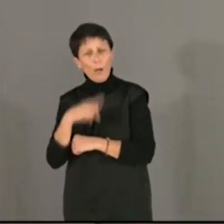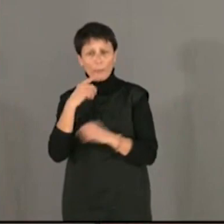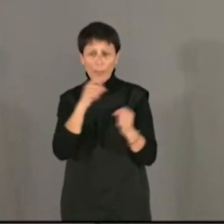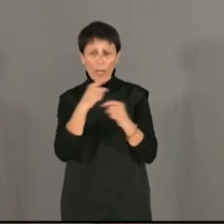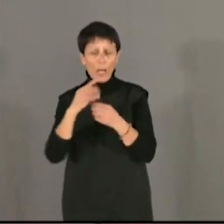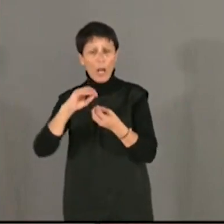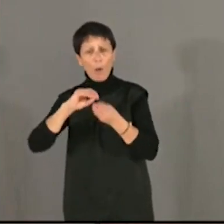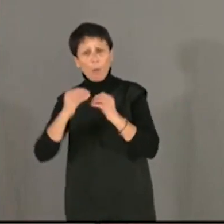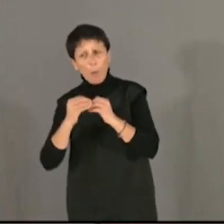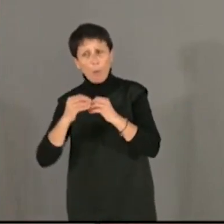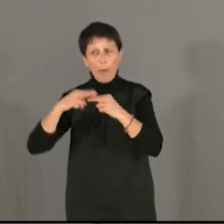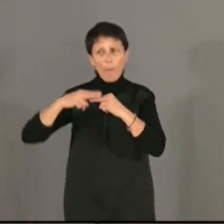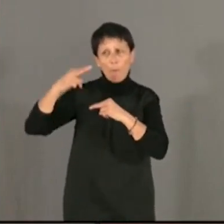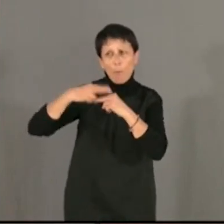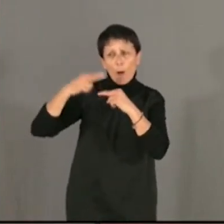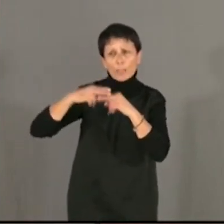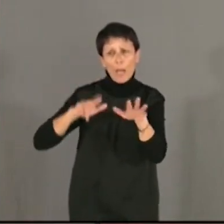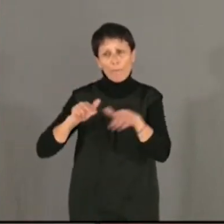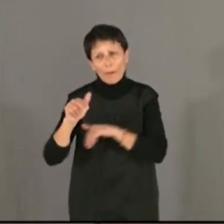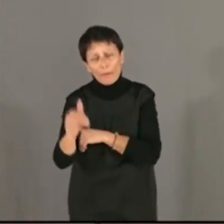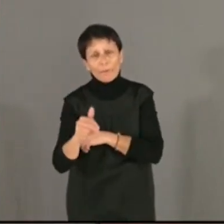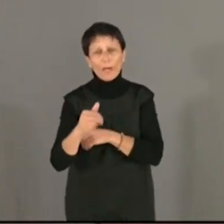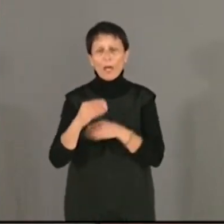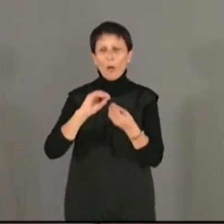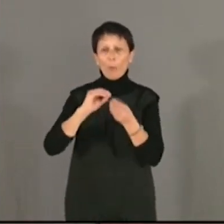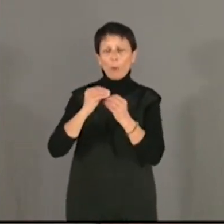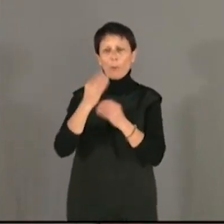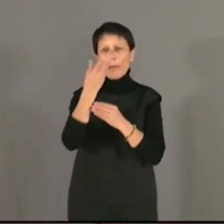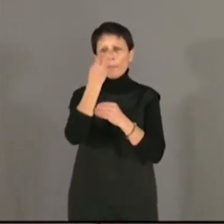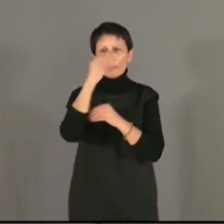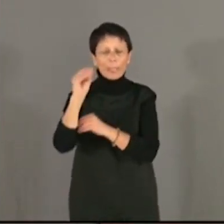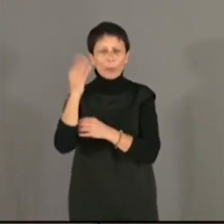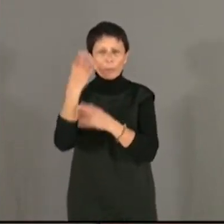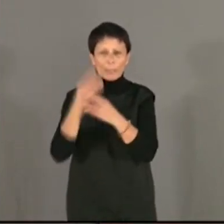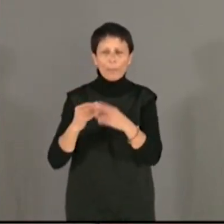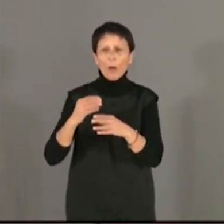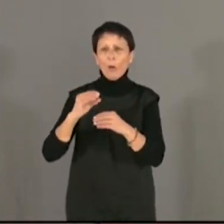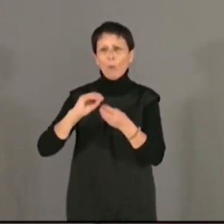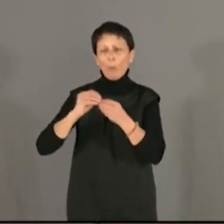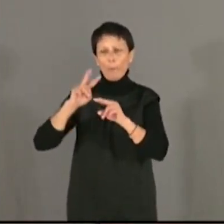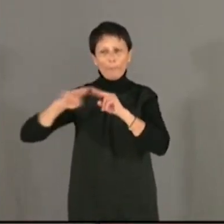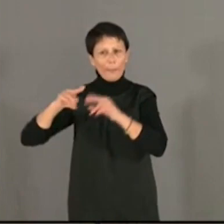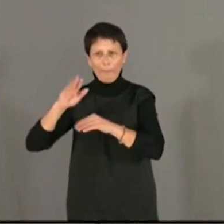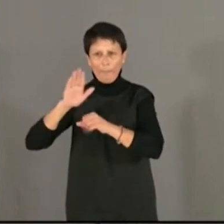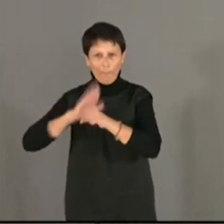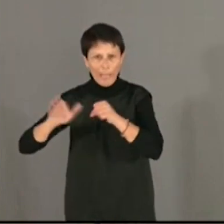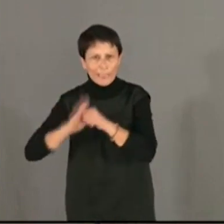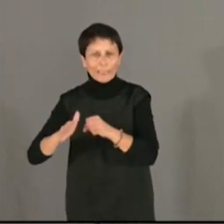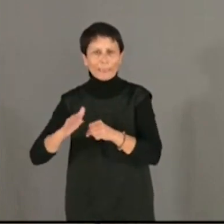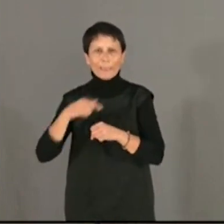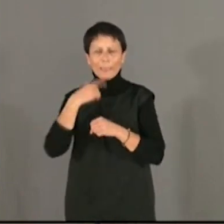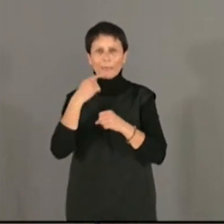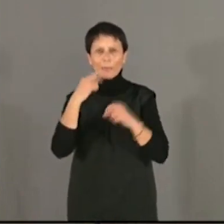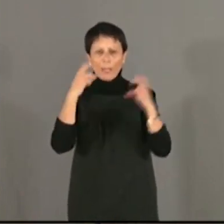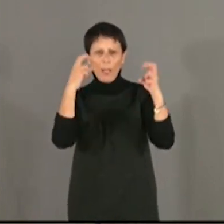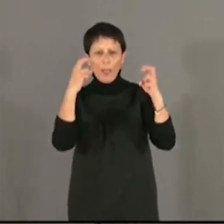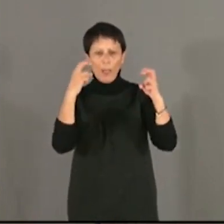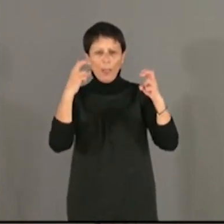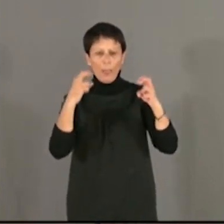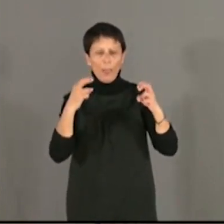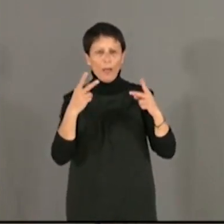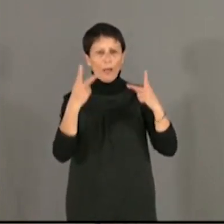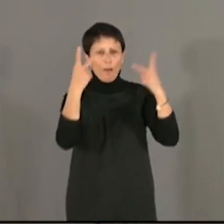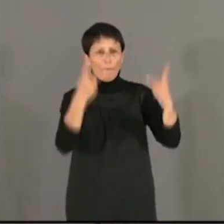problèmes de voisinage, de problèmes d'insécurité, de problèmes d'entretien, ce qui fait baisser, pour ne pas dire